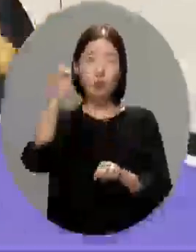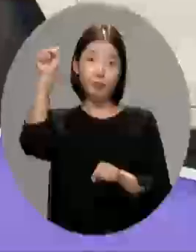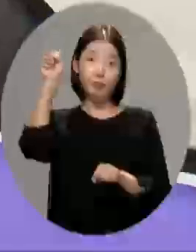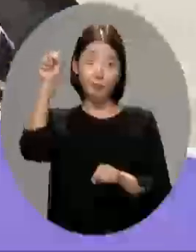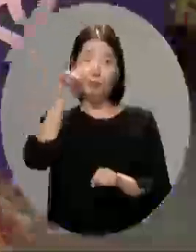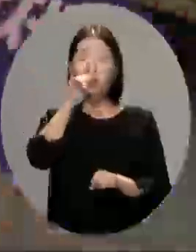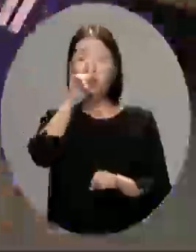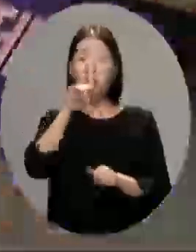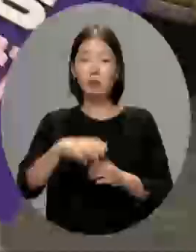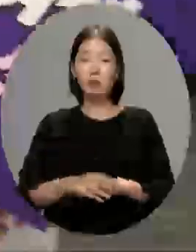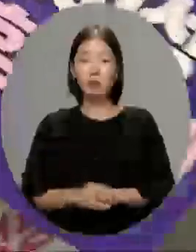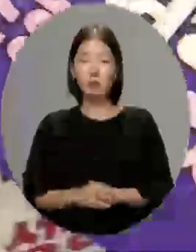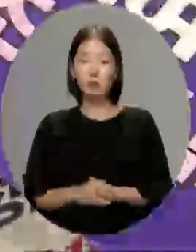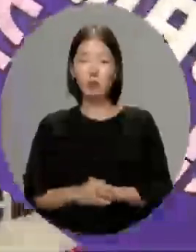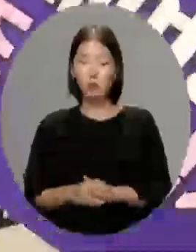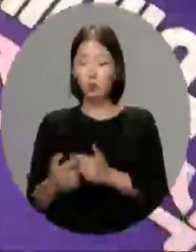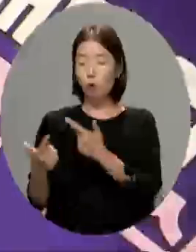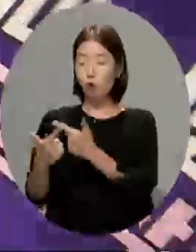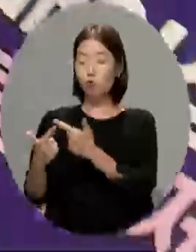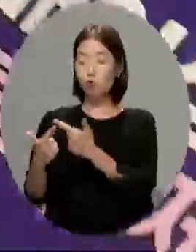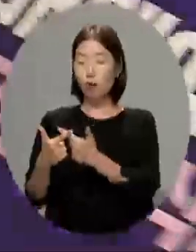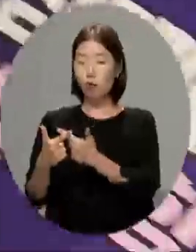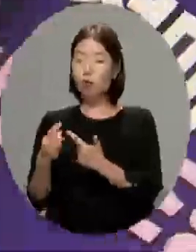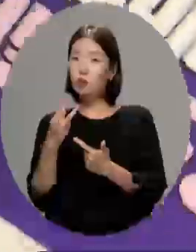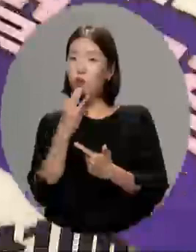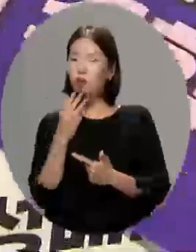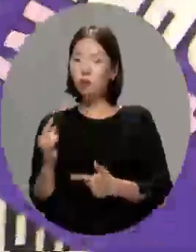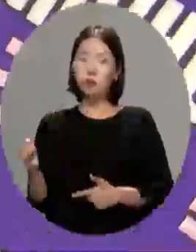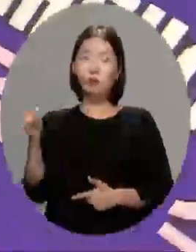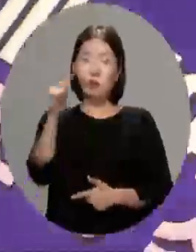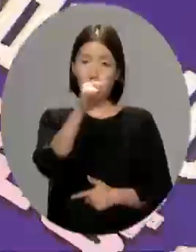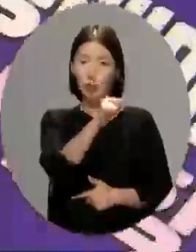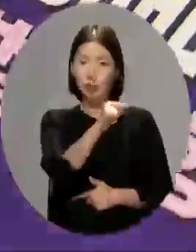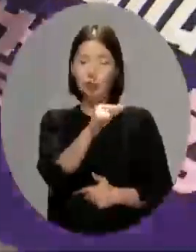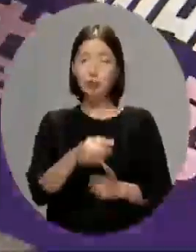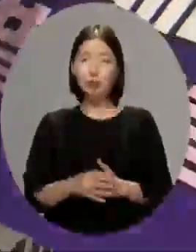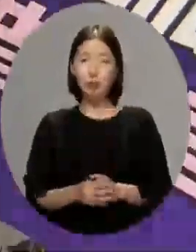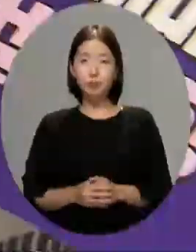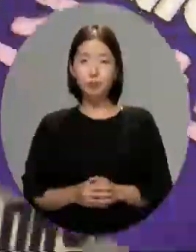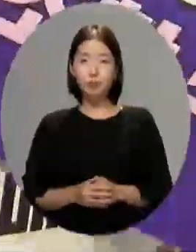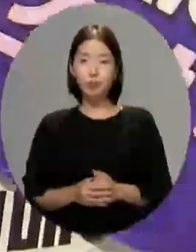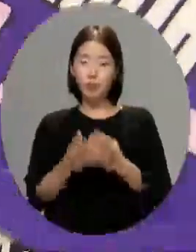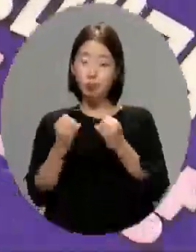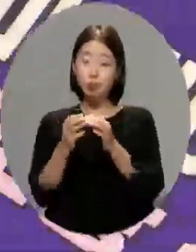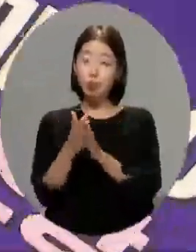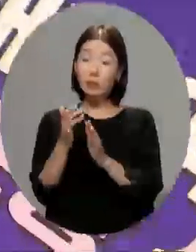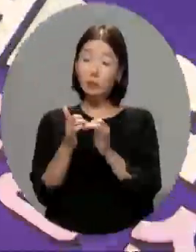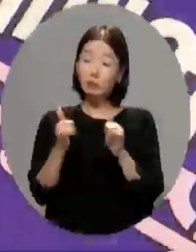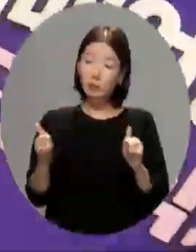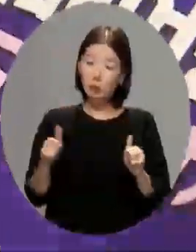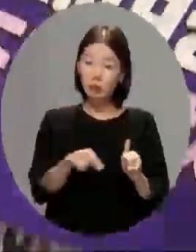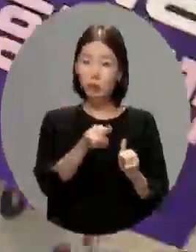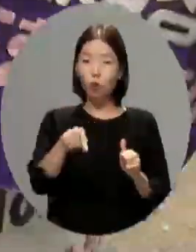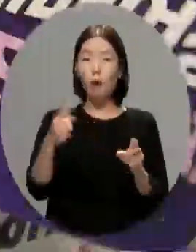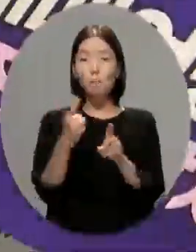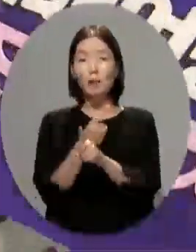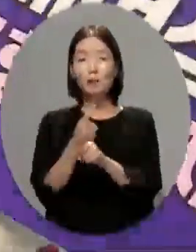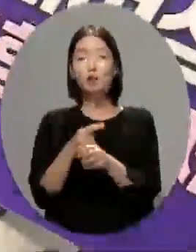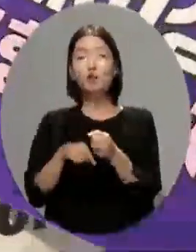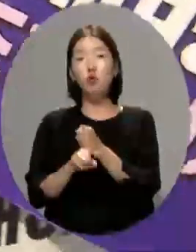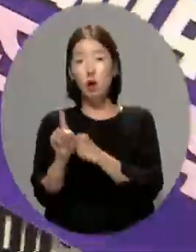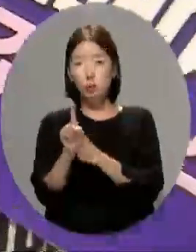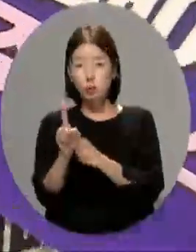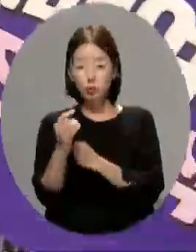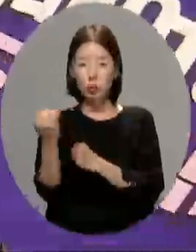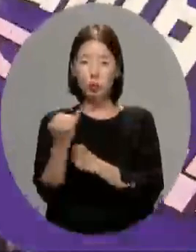이어갑니다. 부산에서부터 서울까지 전국을 돌아다니고 있거든요. 그래서 많은 시민들에게 왜 성매매처벌법 개정되어야 되고